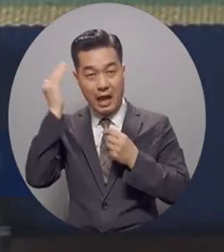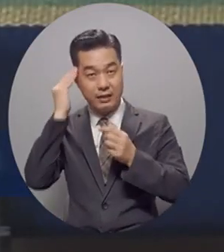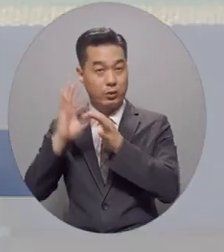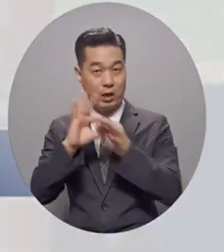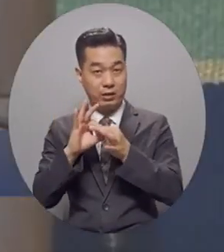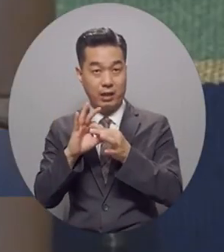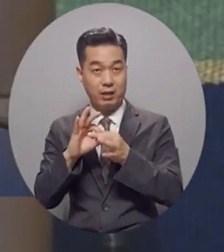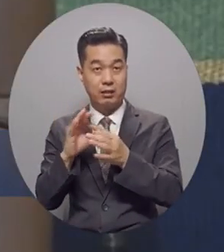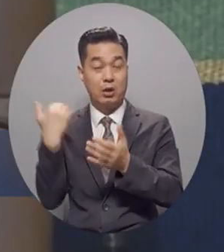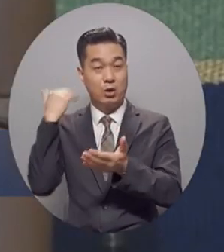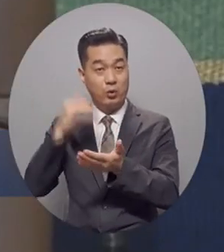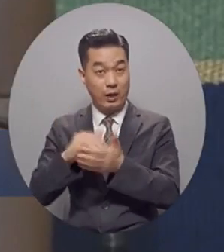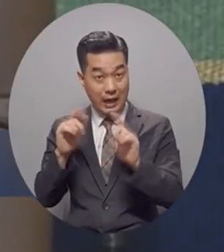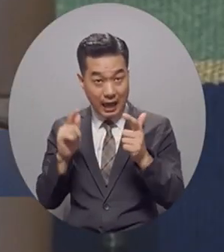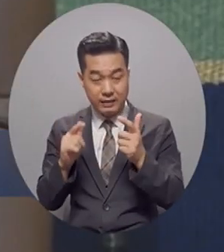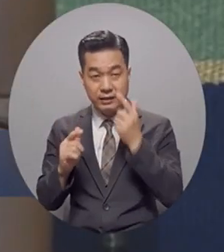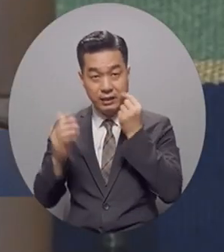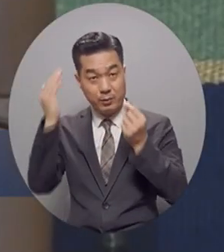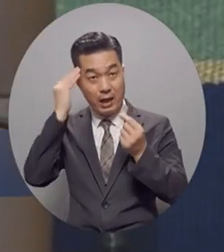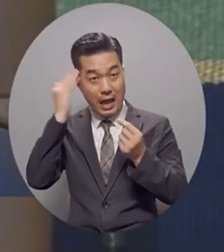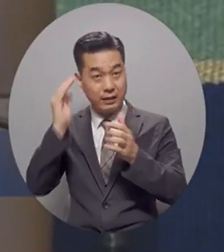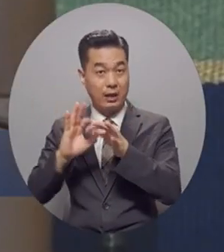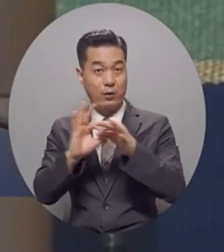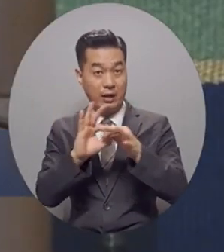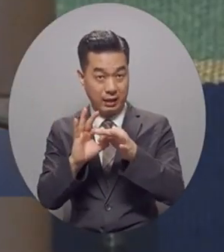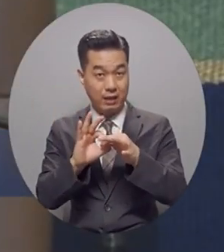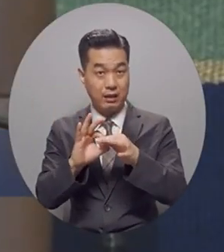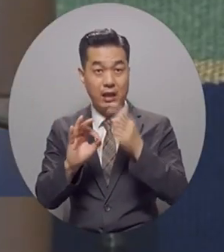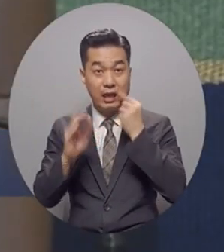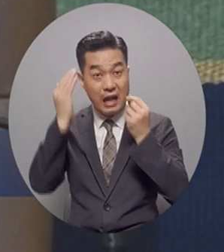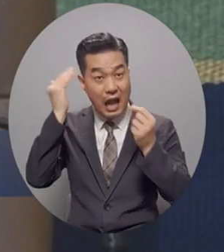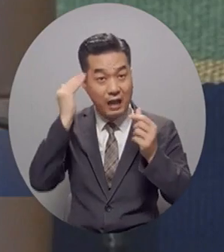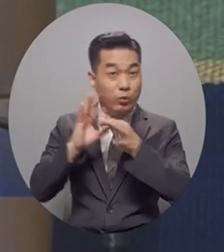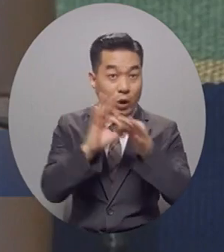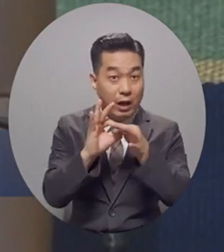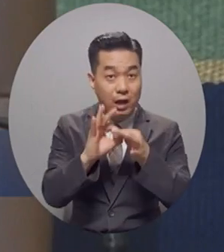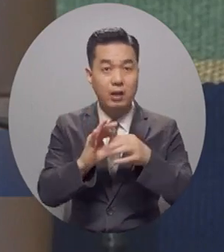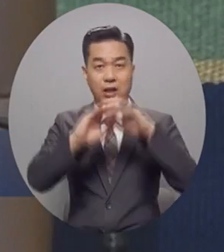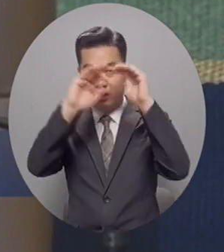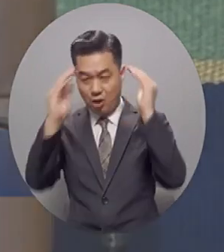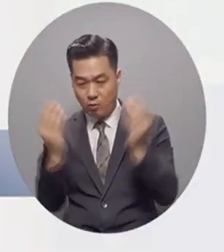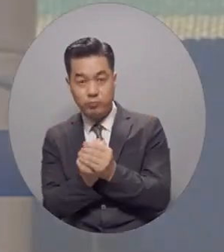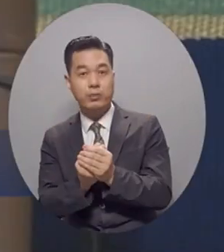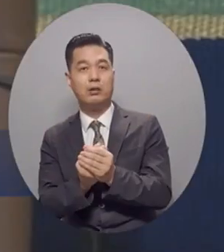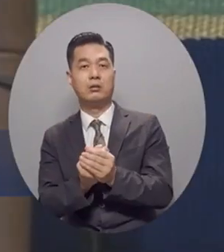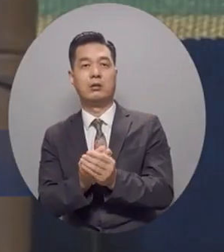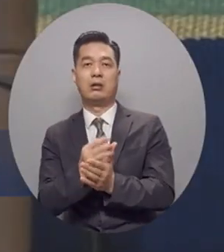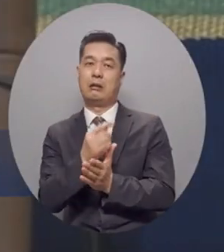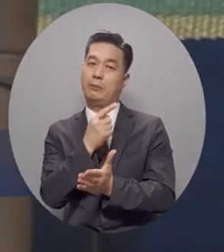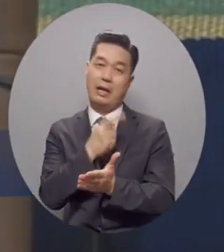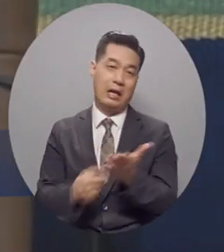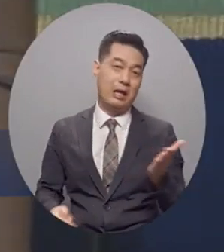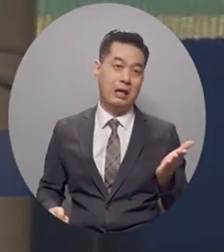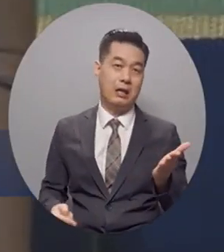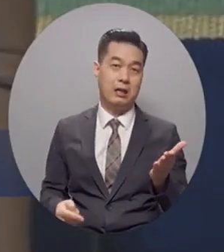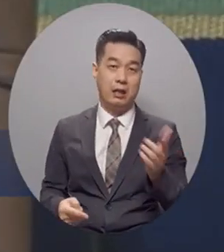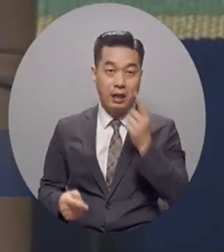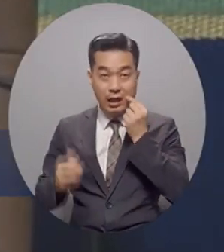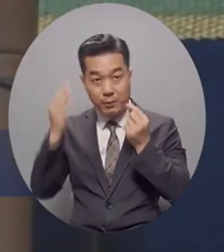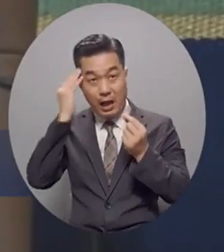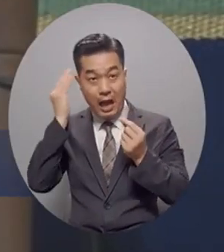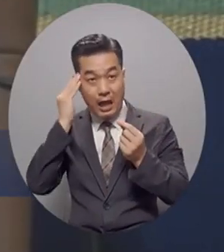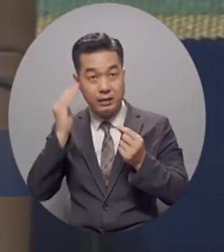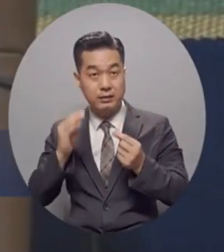니칸 관계. 역사가 니칸 관계의 全てになったら みんなが 손する. 니칸의 진적인